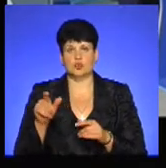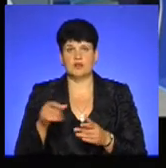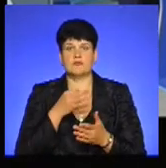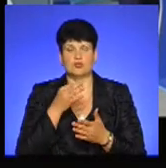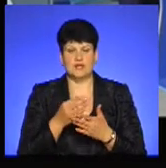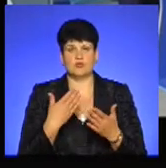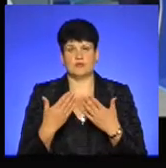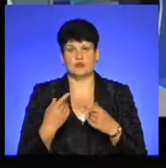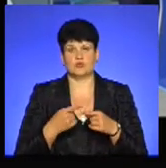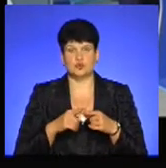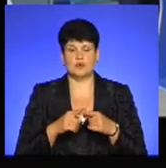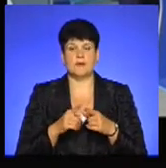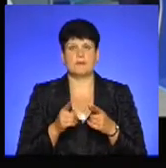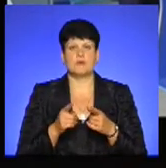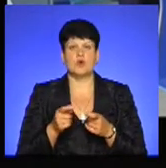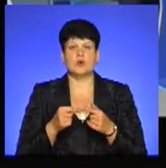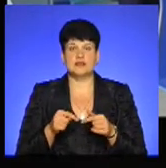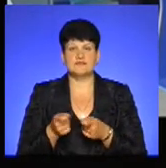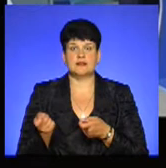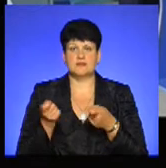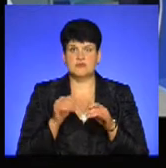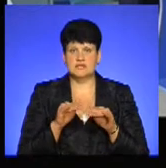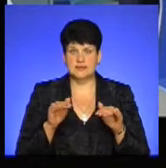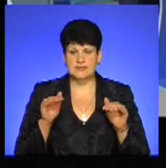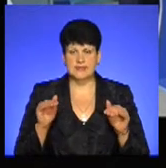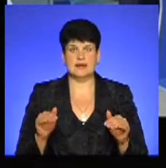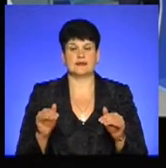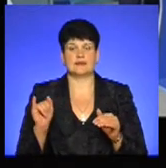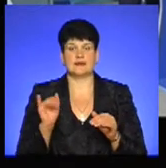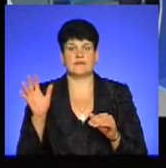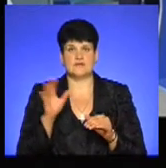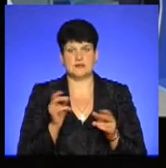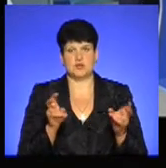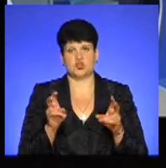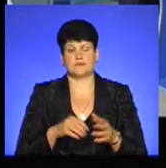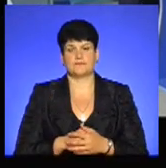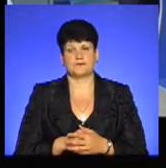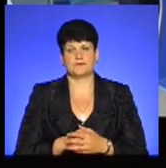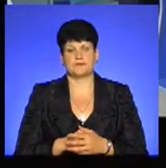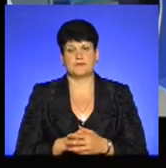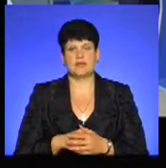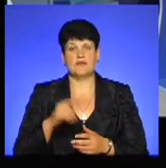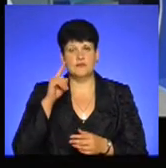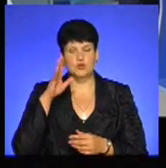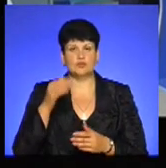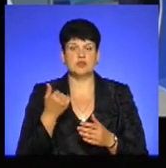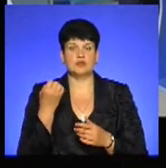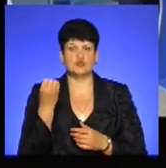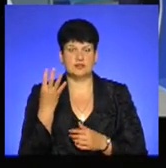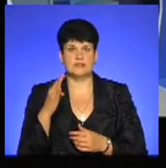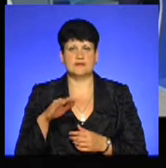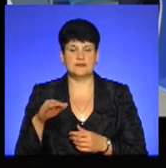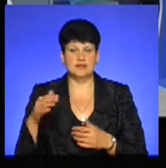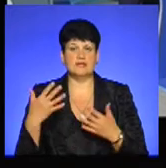до цього, організували підвіз дітей, і, власне, всі майже всі прийшли. Відомо, що для 14 абітурієнтів вступна